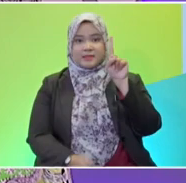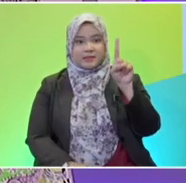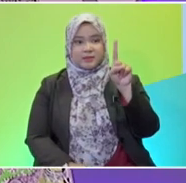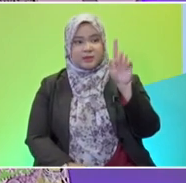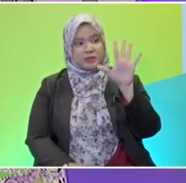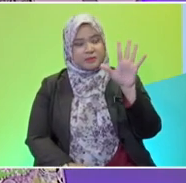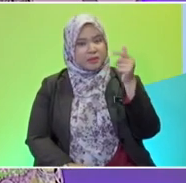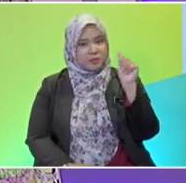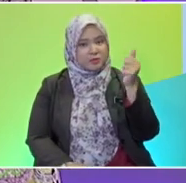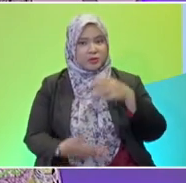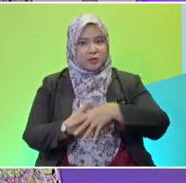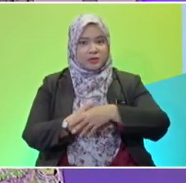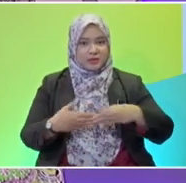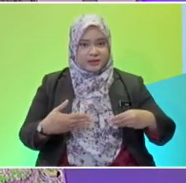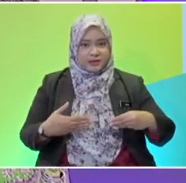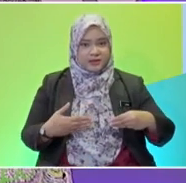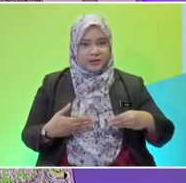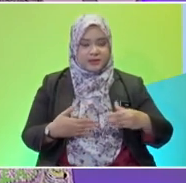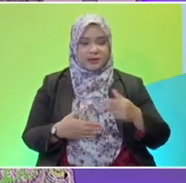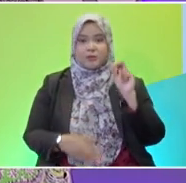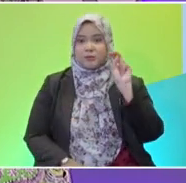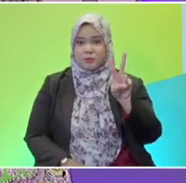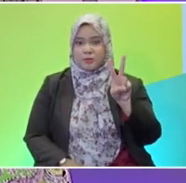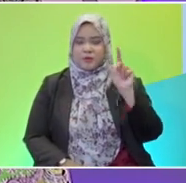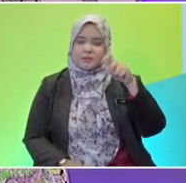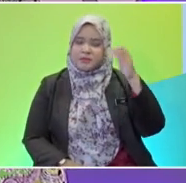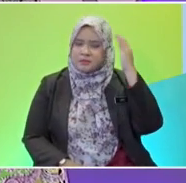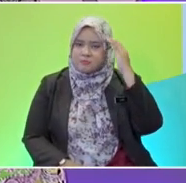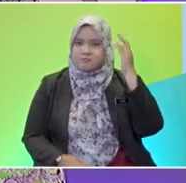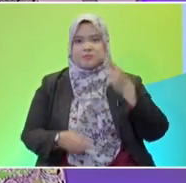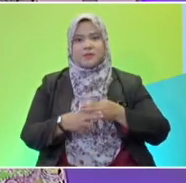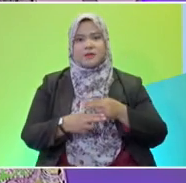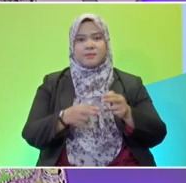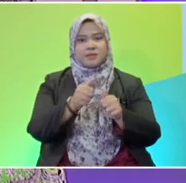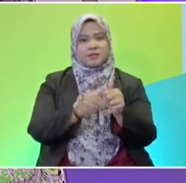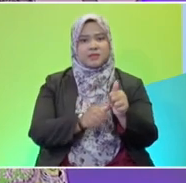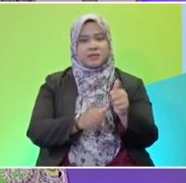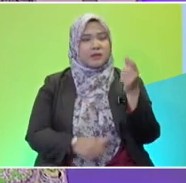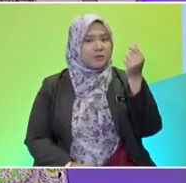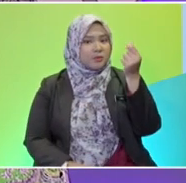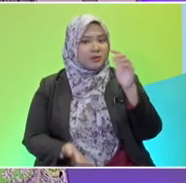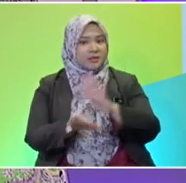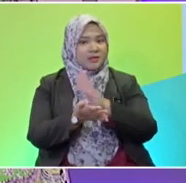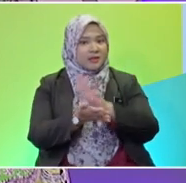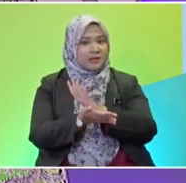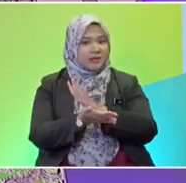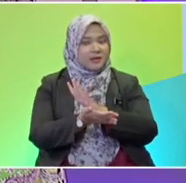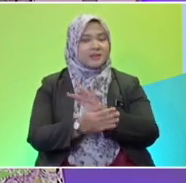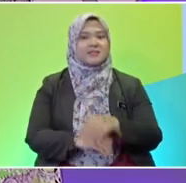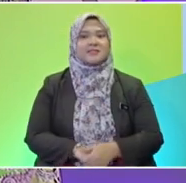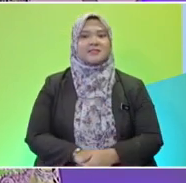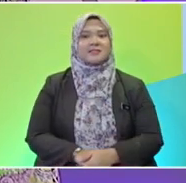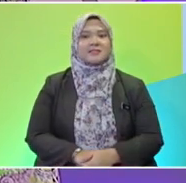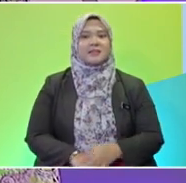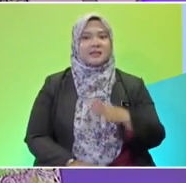dapat menamakan uang kertas RM 1 Ringgit lima ringgit dan juga 10 Ringgit dan akhirnya